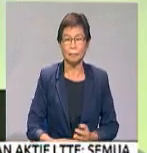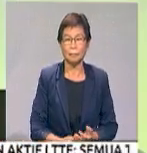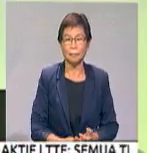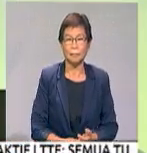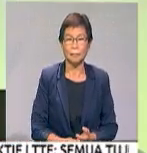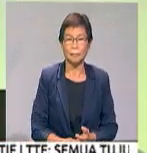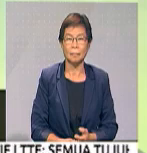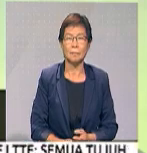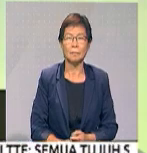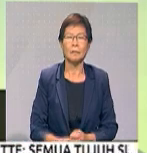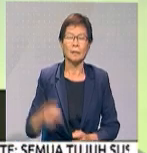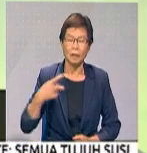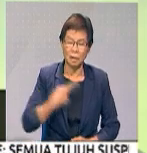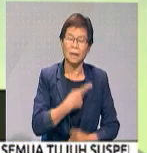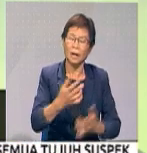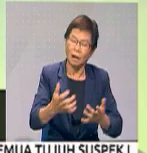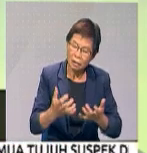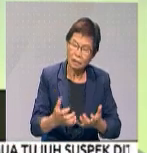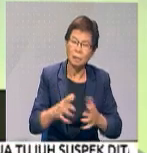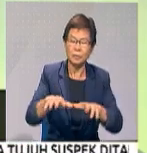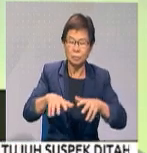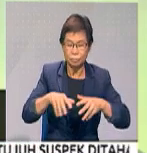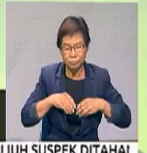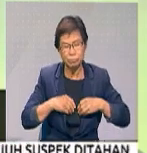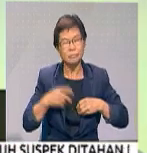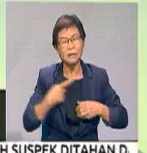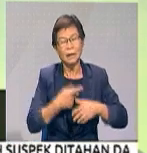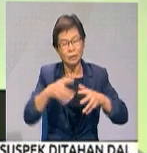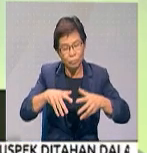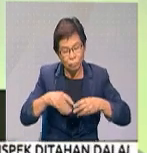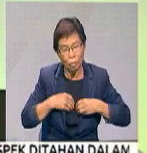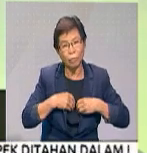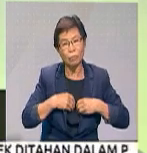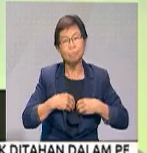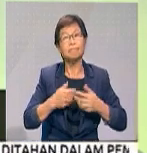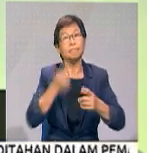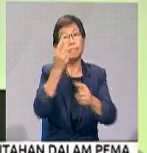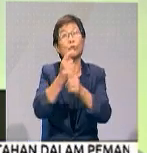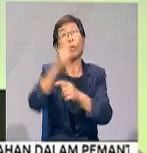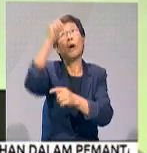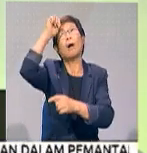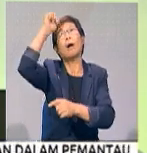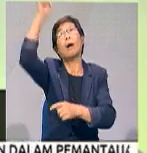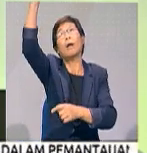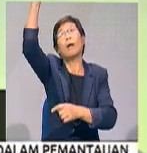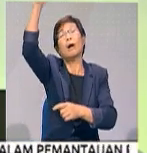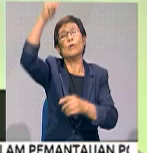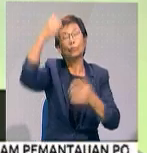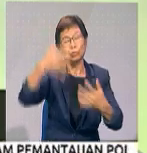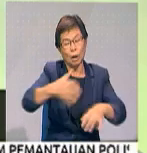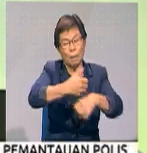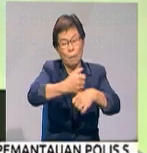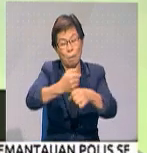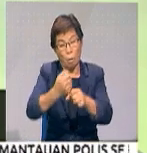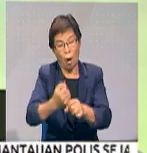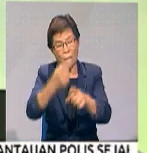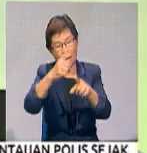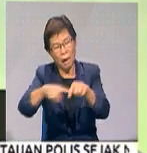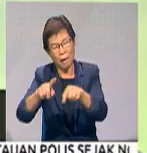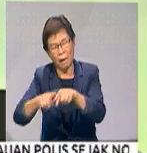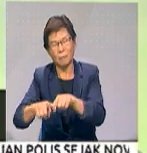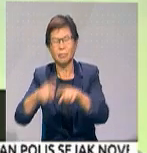Kita hendaklah menerima ketentuan bahawa Allah Subhanahu Wa Taala telah mencipta